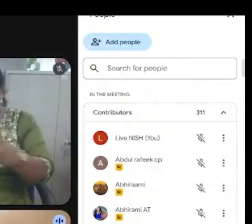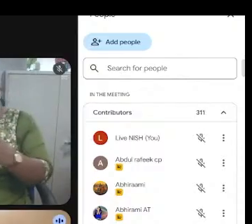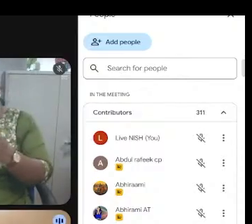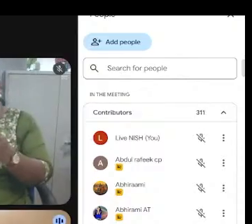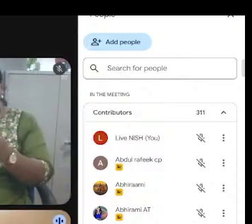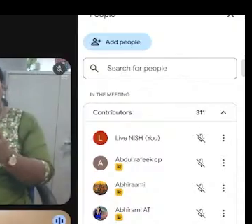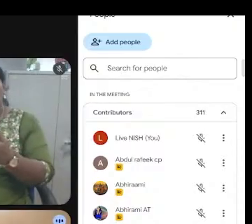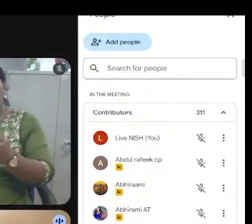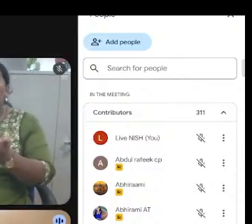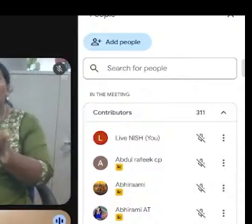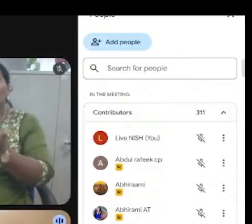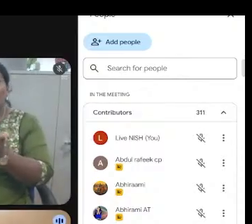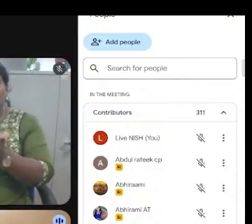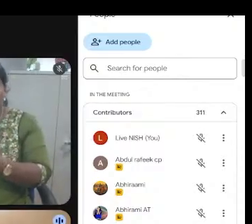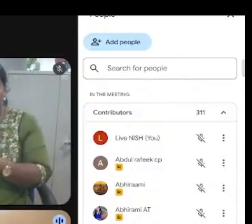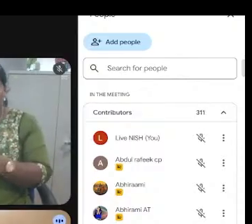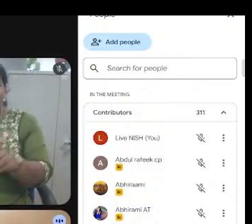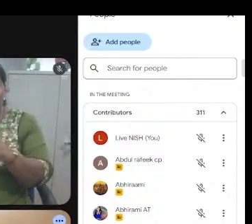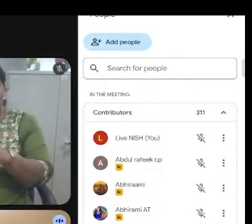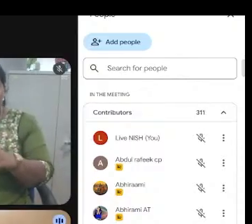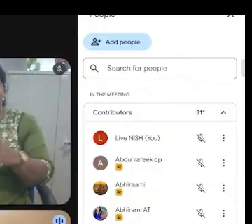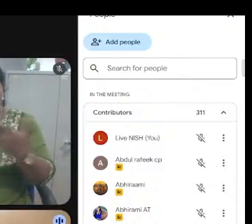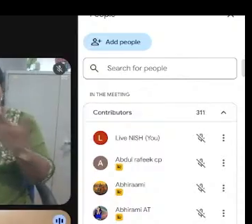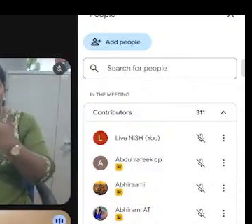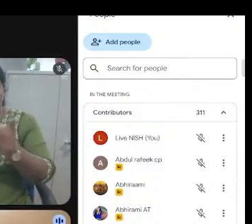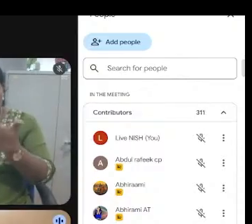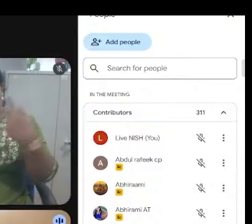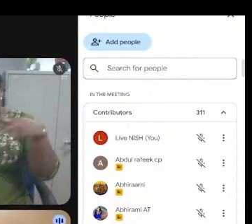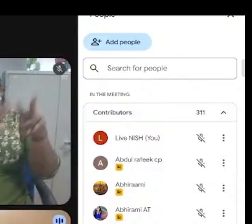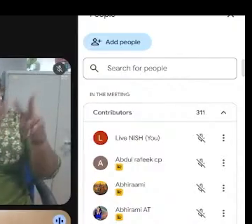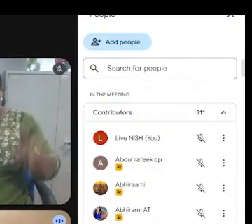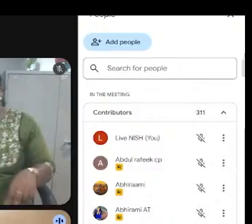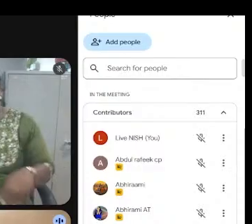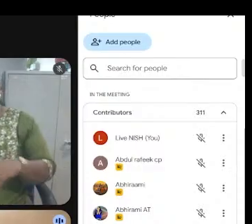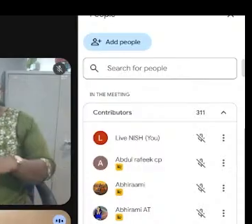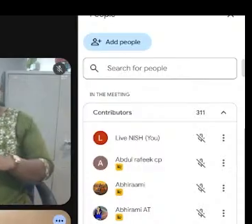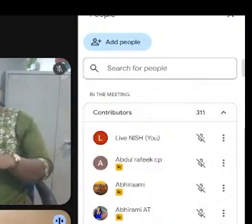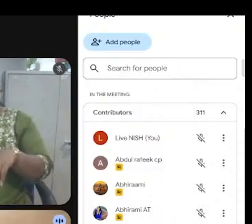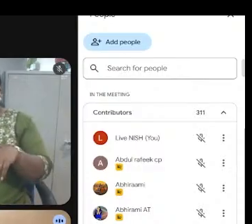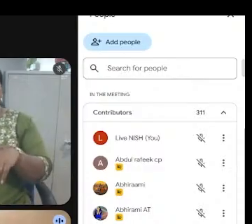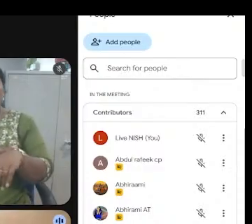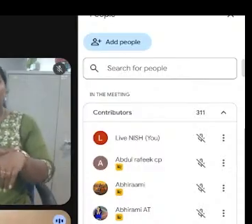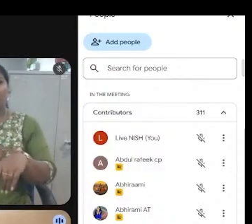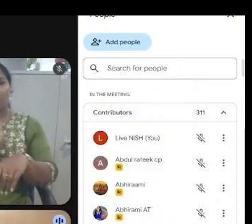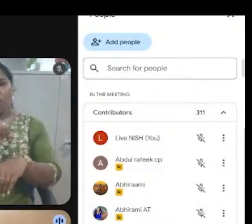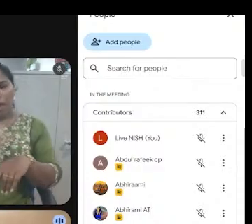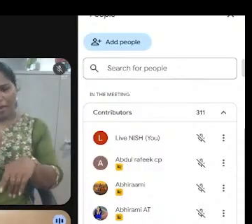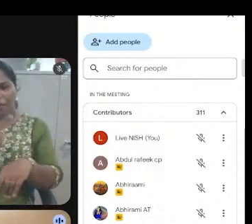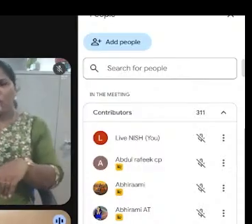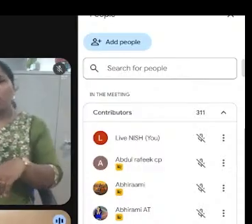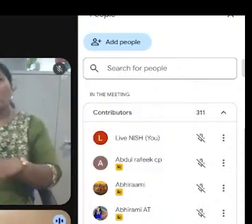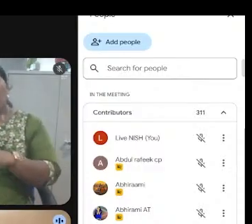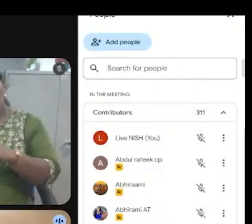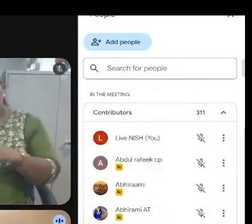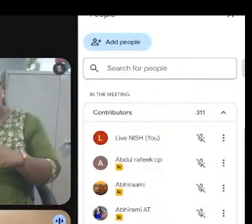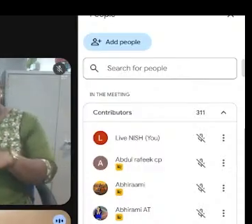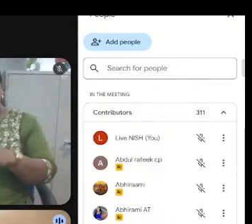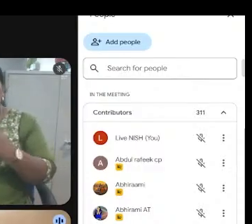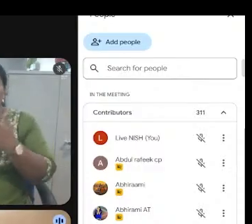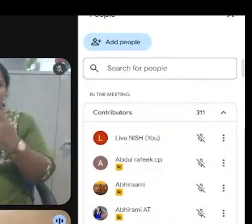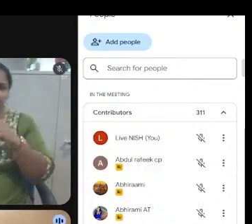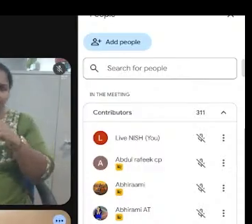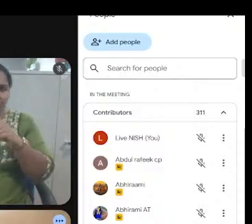റെസ്ട്രിക്ഷൻസ് വയ്ക്കാം. അതായത് ഇപ്പം ഒരു ദിവസം സ്കൂളിൽ നിന്ന് വന്നു കഴിഞ്ഞാൽ ഇത്ര സമയം മുതൽ ഇത്ര സമയം വരെ ആണ് സ്ക്രീൻ ടൈം എന്നുള്ള നമുക്കൊന്ന് റെസ്ട്രിക്ഷൻസ് വയ്ക്കാം.